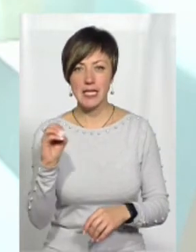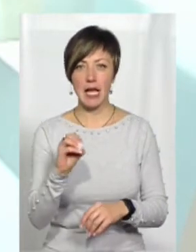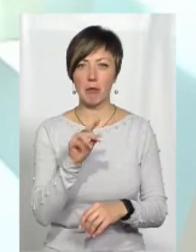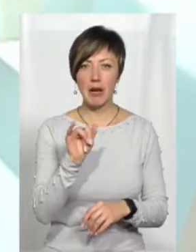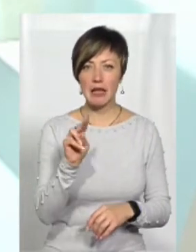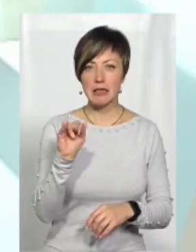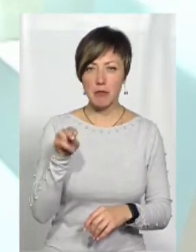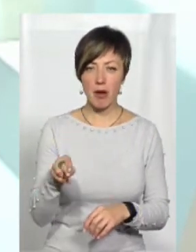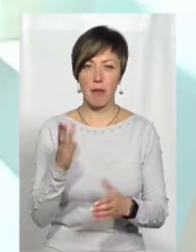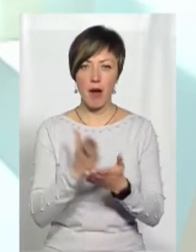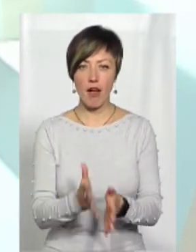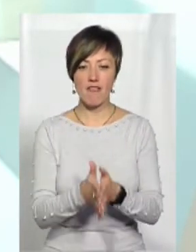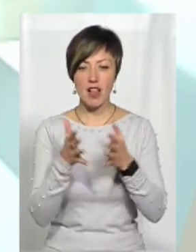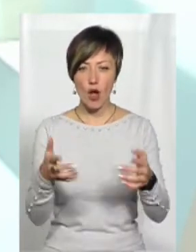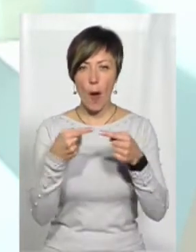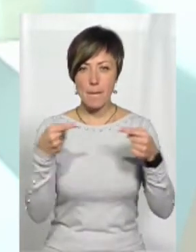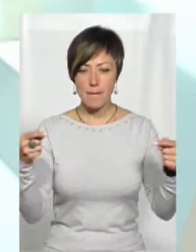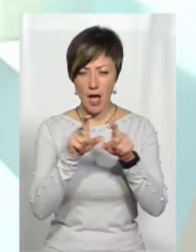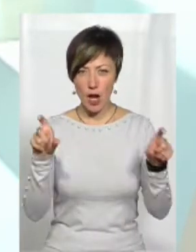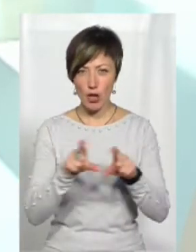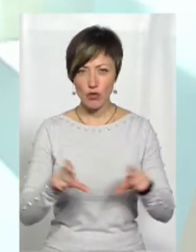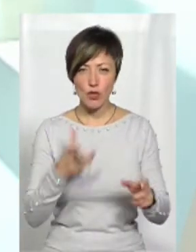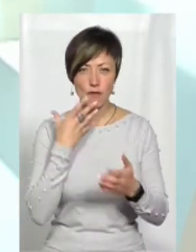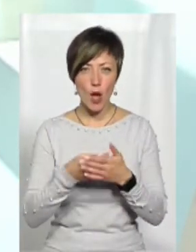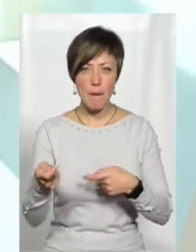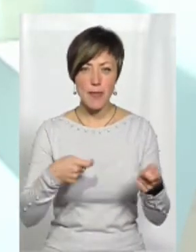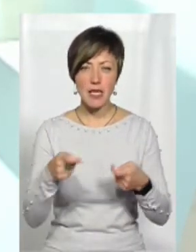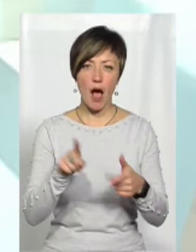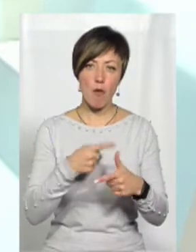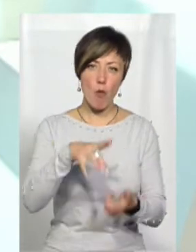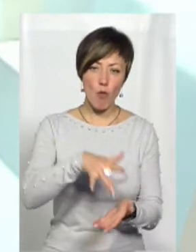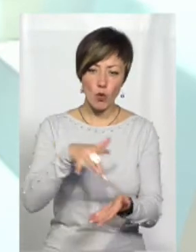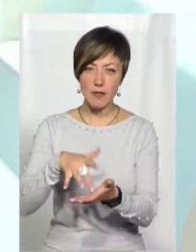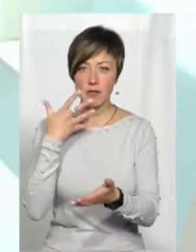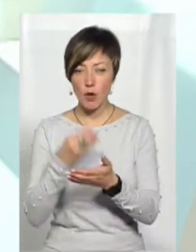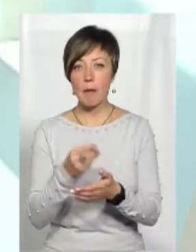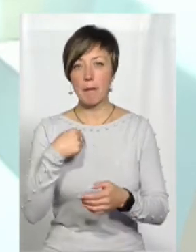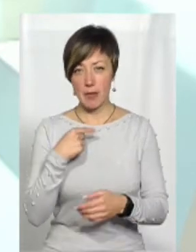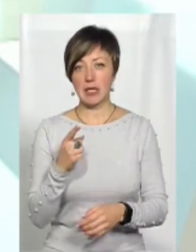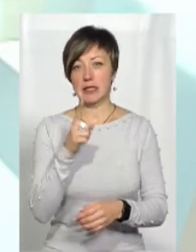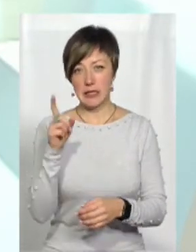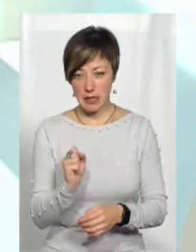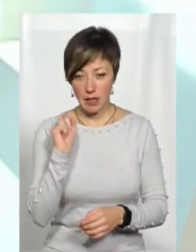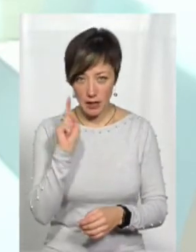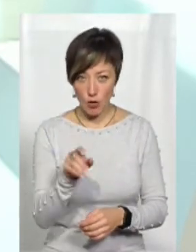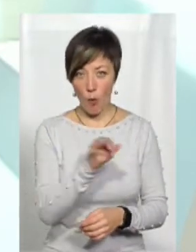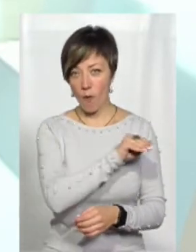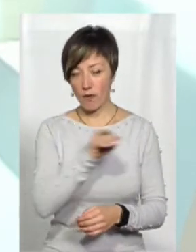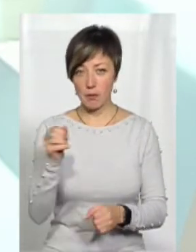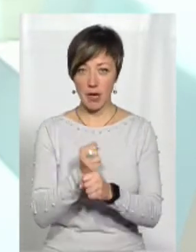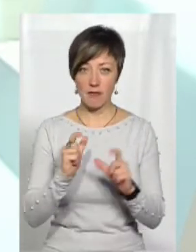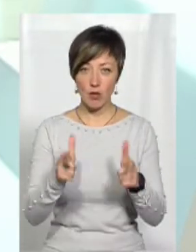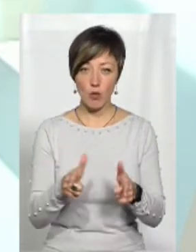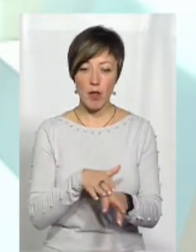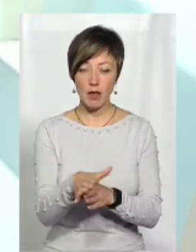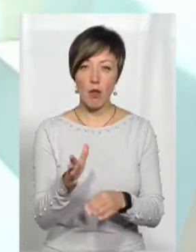які мають велику мережу своїх магазинів або пунктів своїх, ми за те, щоб вони були офіційно працевлаштовані і